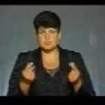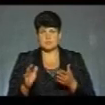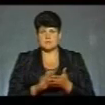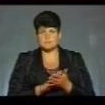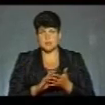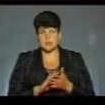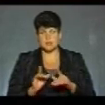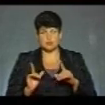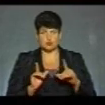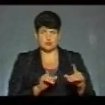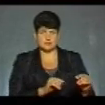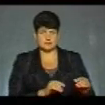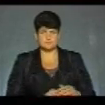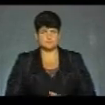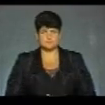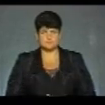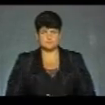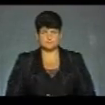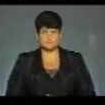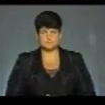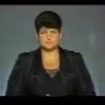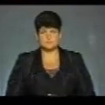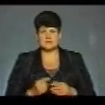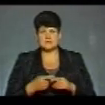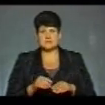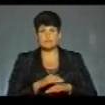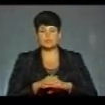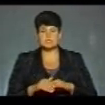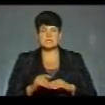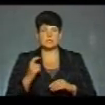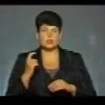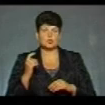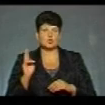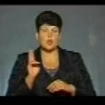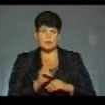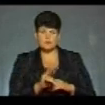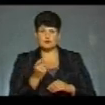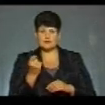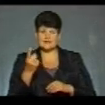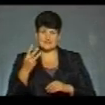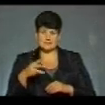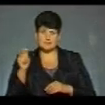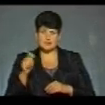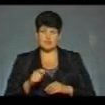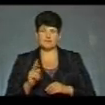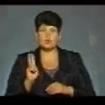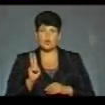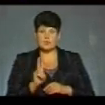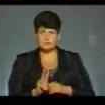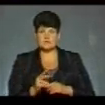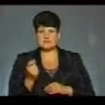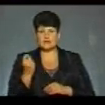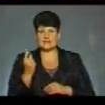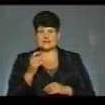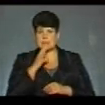безоплатний проїзд? Богдана Сарабун дізнавалася. Це вулиця Тролейбусна. Об 11:30 на зупинку приїхав тролейбус, який курсує за